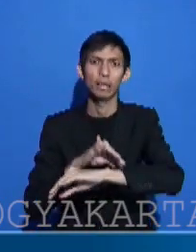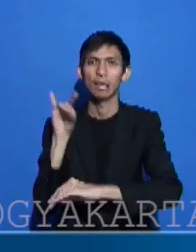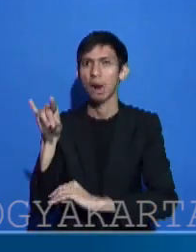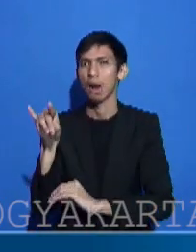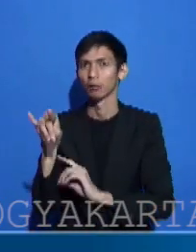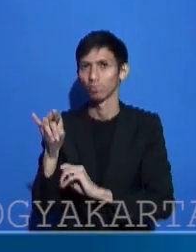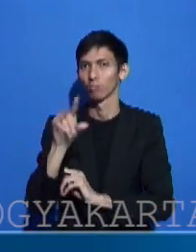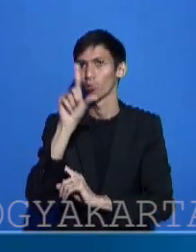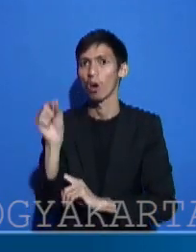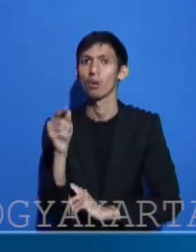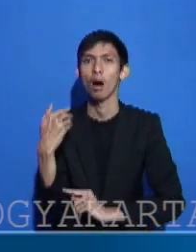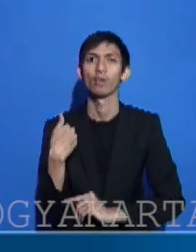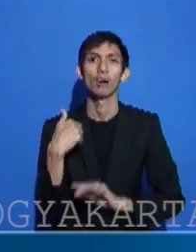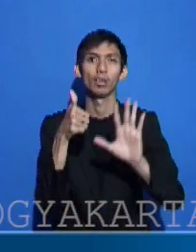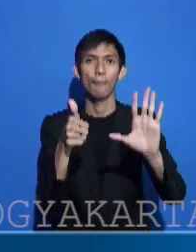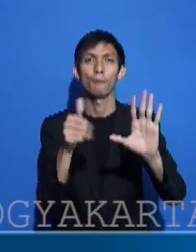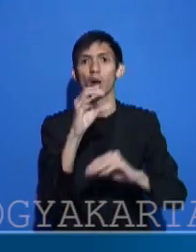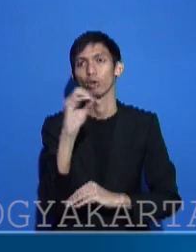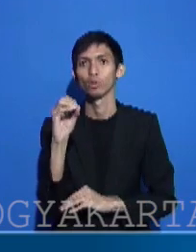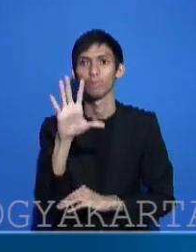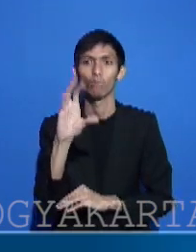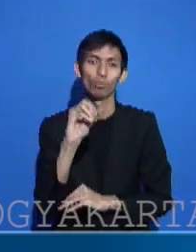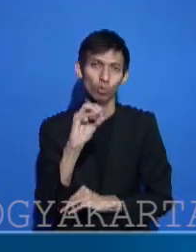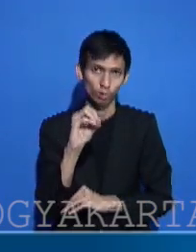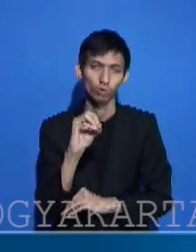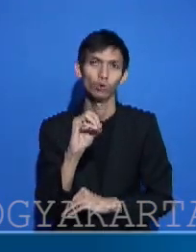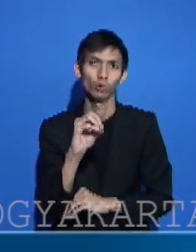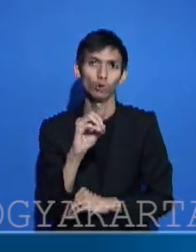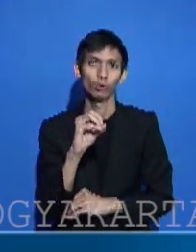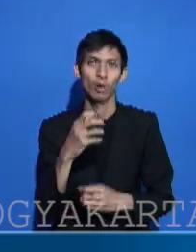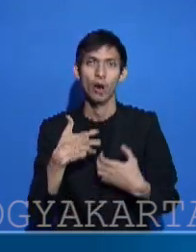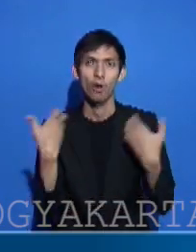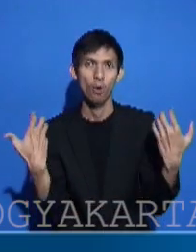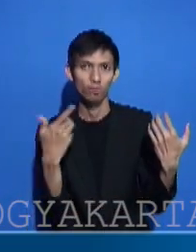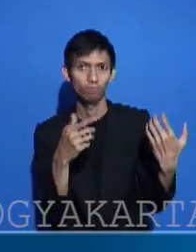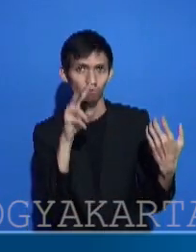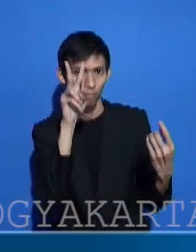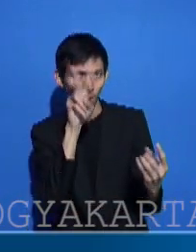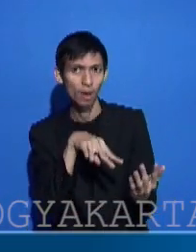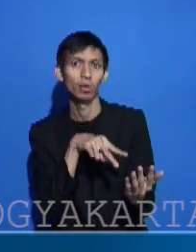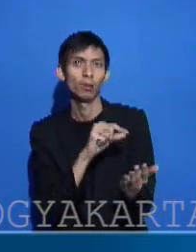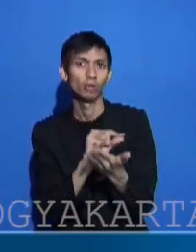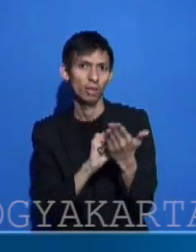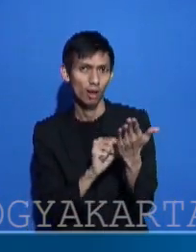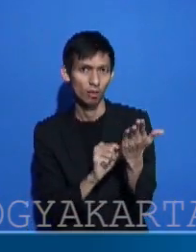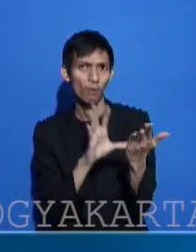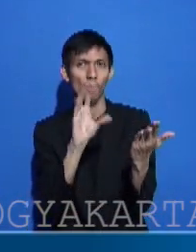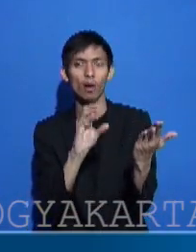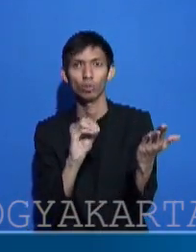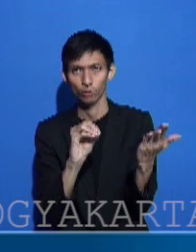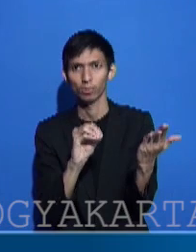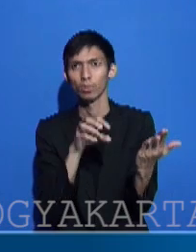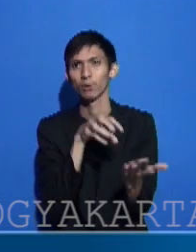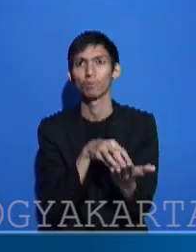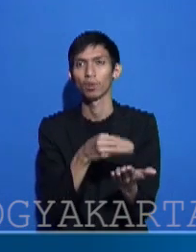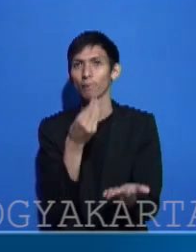kurang dari 6.500 ekor anjing dikonsumsi warga DIY. Tercatat ada sekitar 50 warung makanan yang menjual daging anjing,